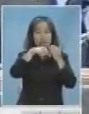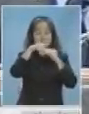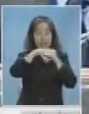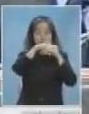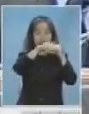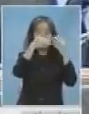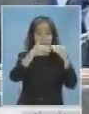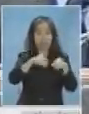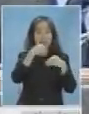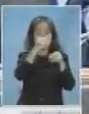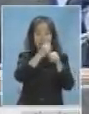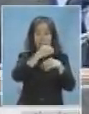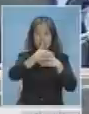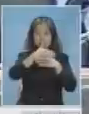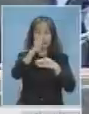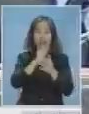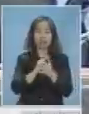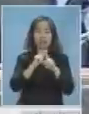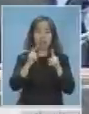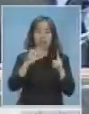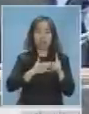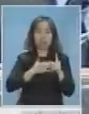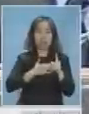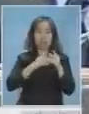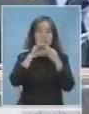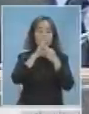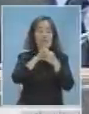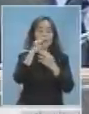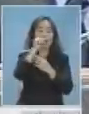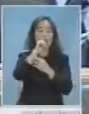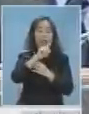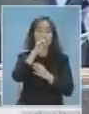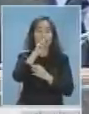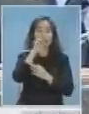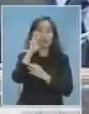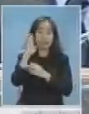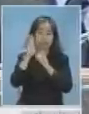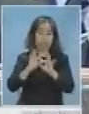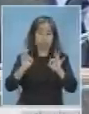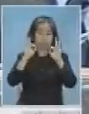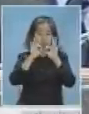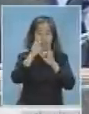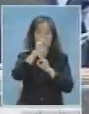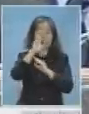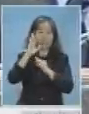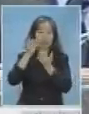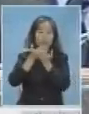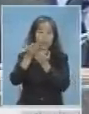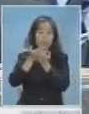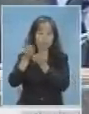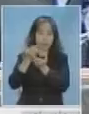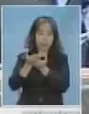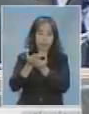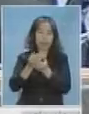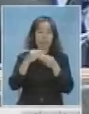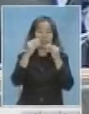ครับแต่สิ่งที่พวกผมเป็นห่วงก็คือว่าเราต้องรักษาระบบไว้ครับเราจะต้องรักษากลไกที่เป็นหลัก